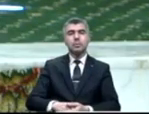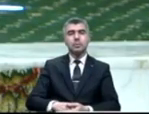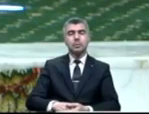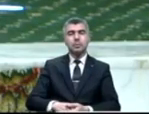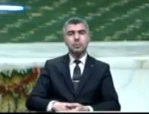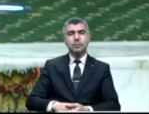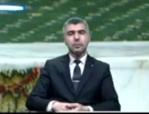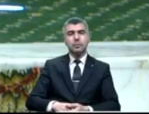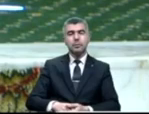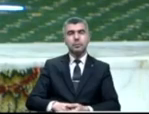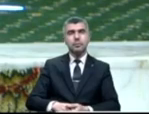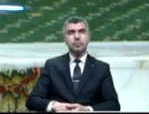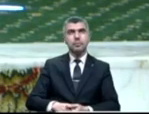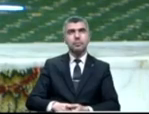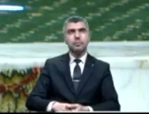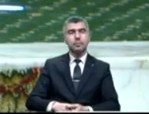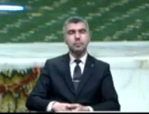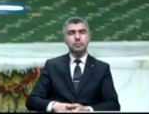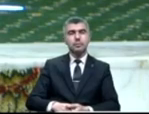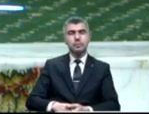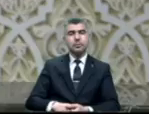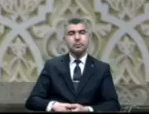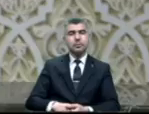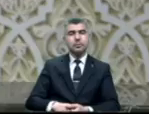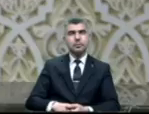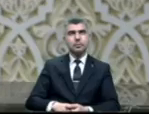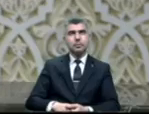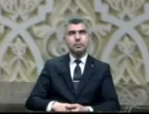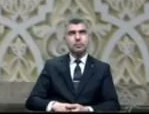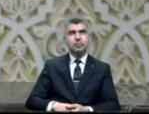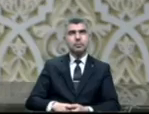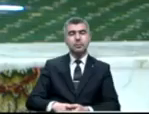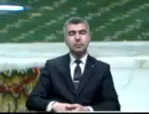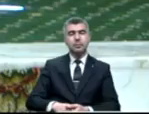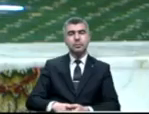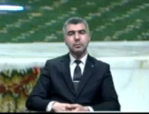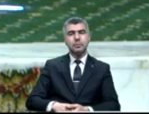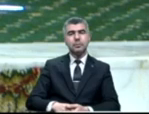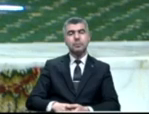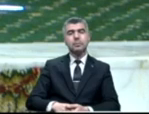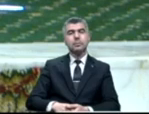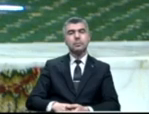عبد الكريم إلا كان ممكن عندك في جيبك ولا شي حاجة كيشوش عليك. لا السيد الرئيس.